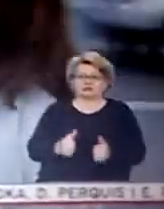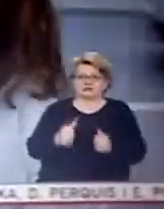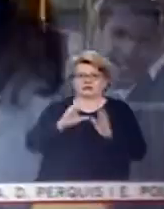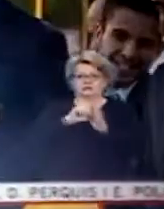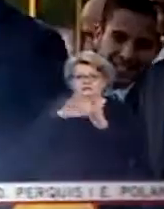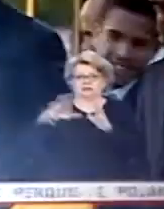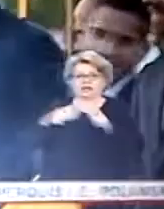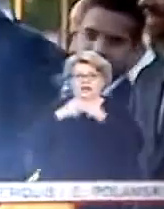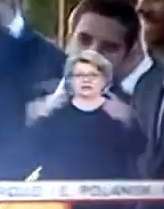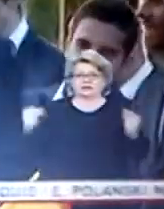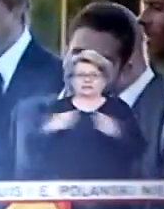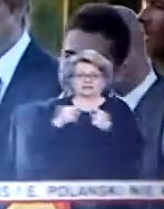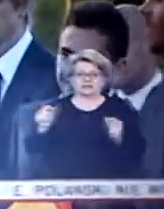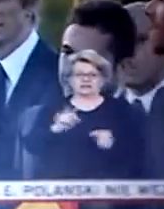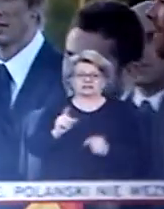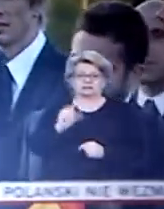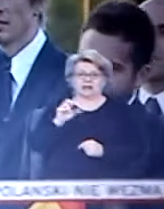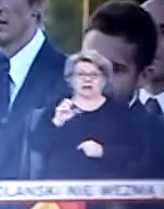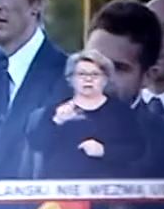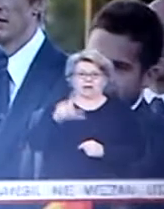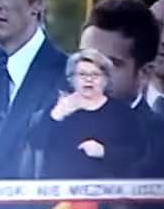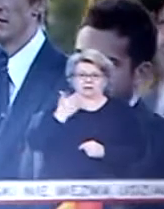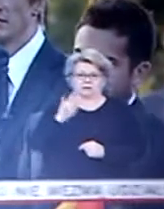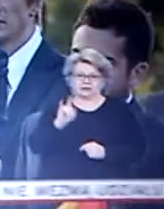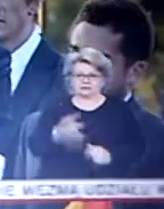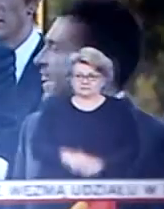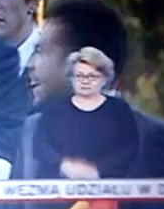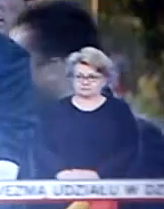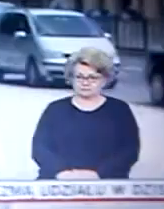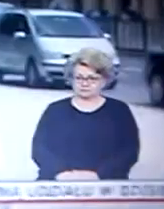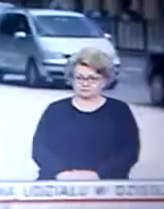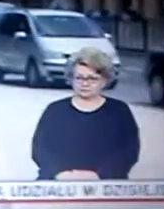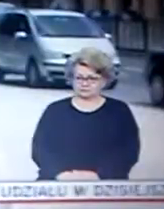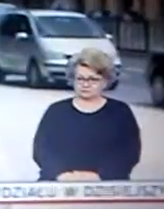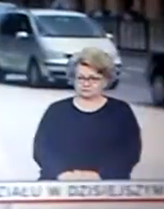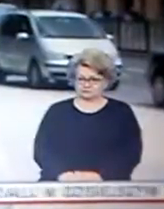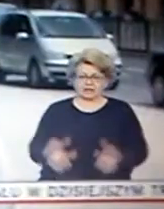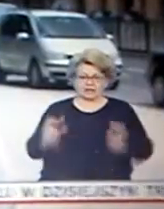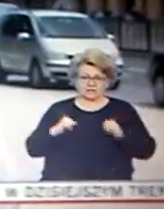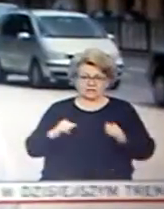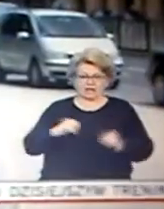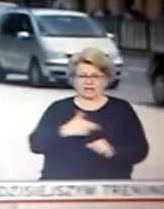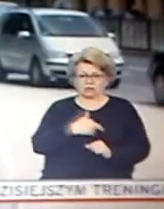fatalnie. Chleba zamiast igrzysk. Czekają nas duże cięcia na...